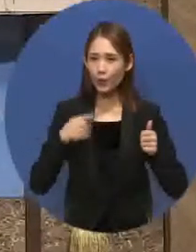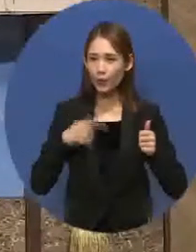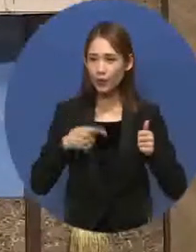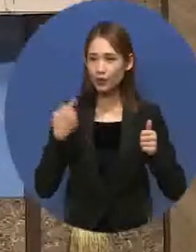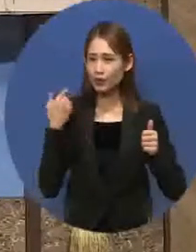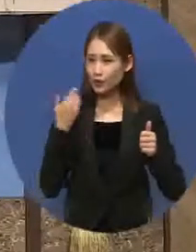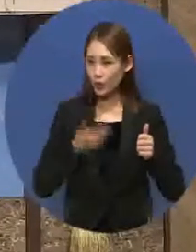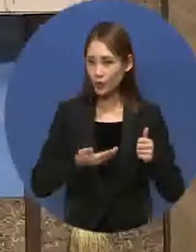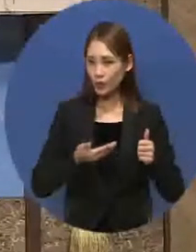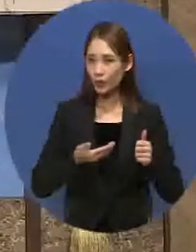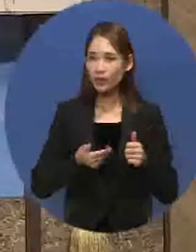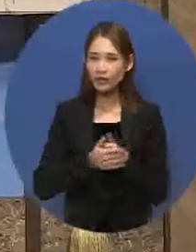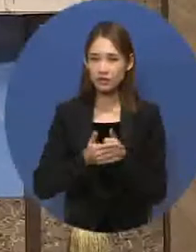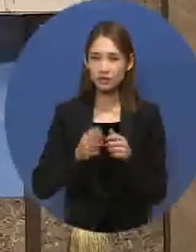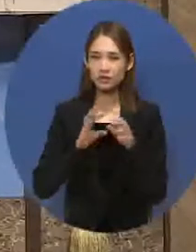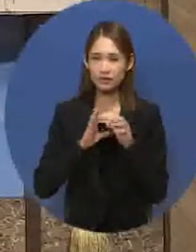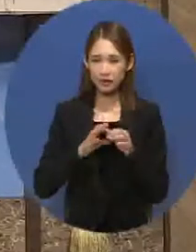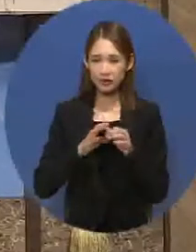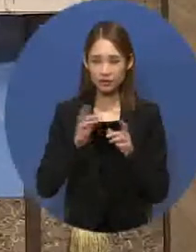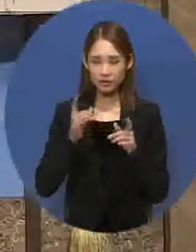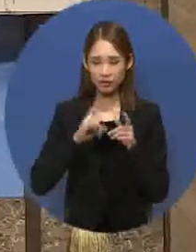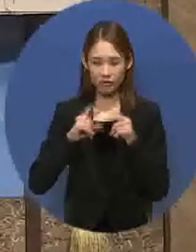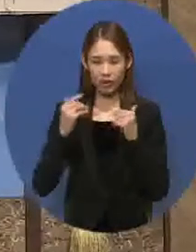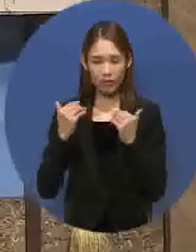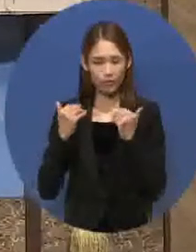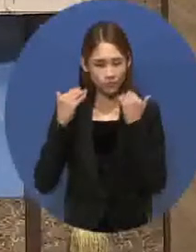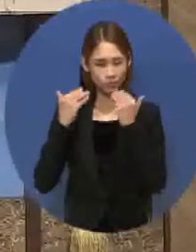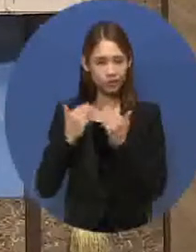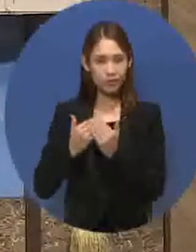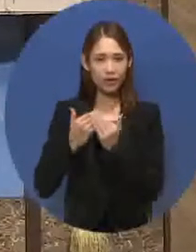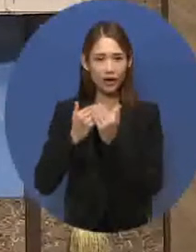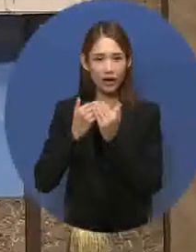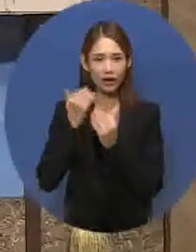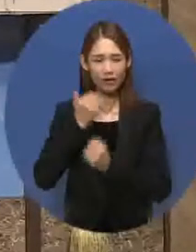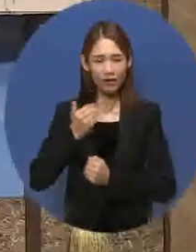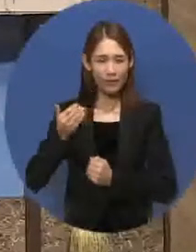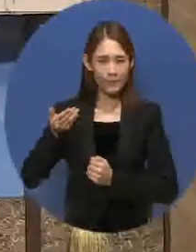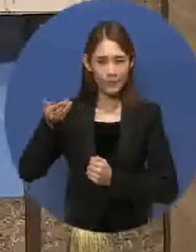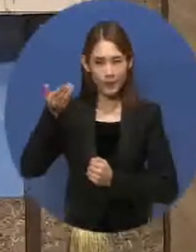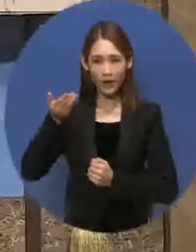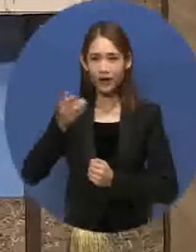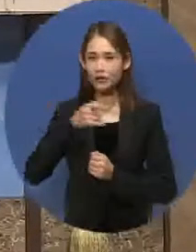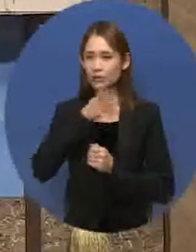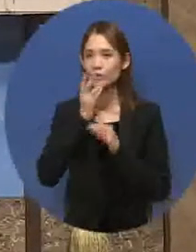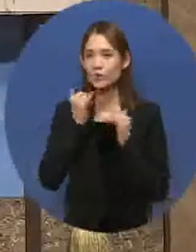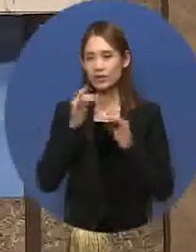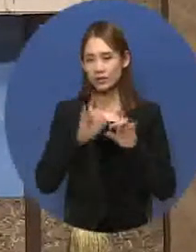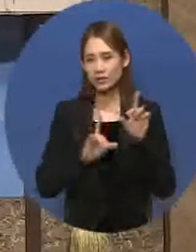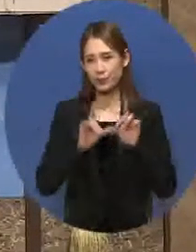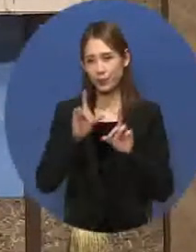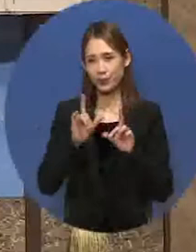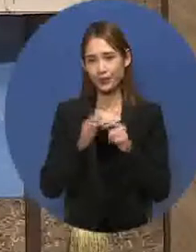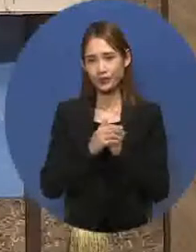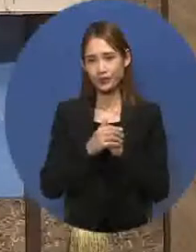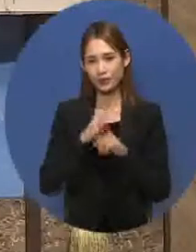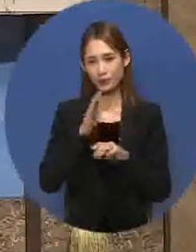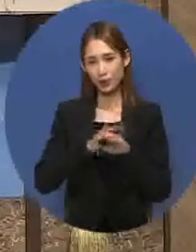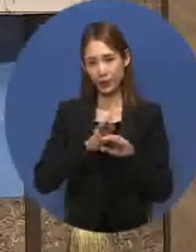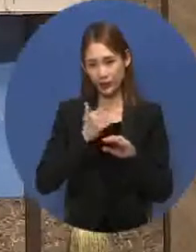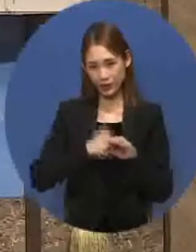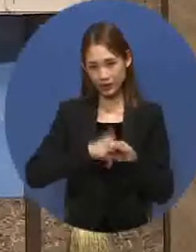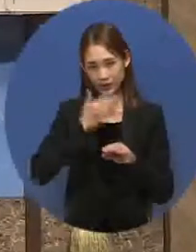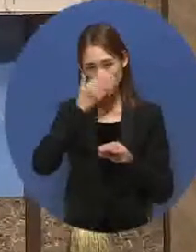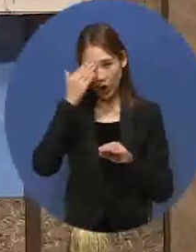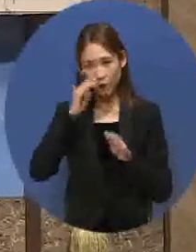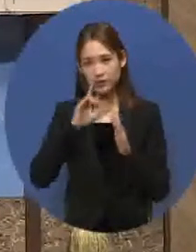필요한 그런 교육들을 통해서 업그레이드 된 노인의 모습으로 손자와